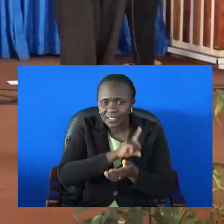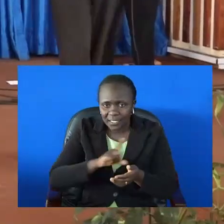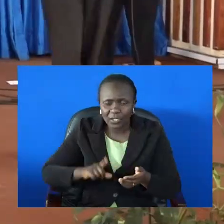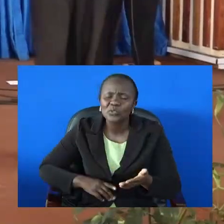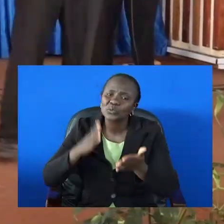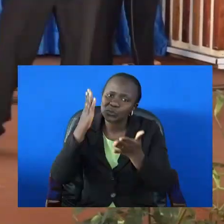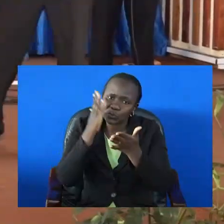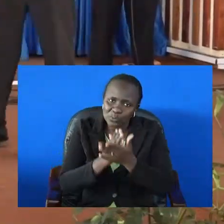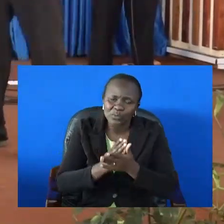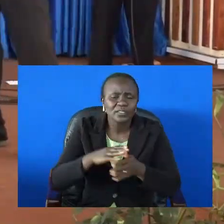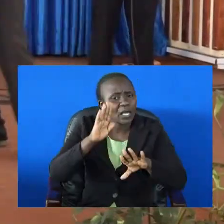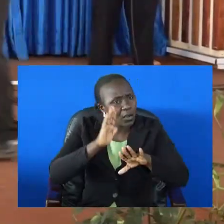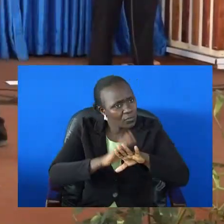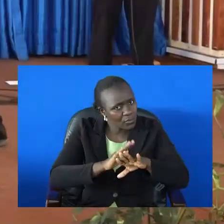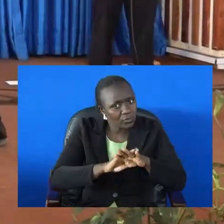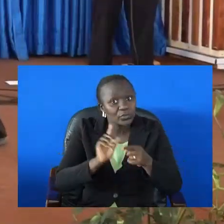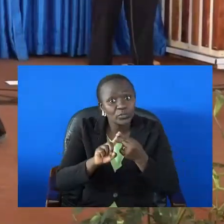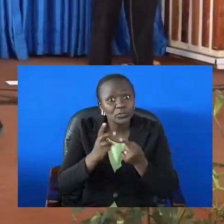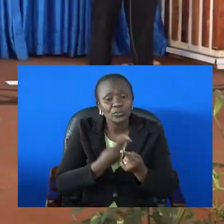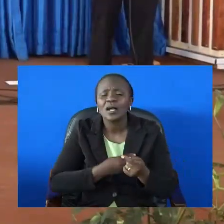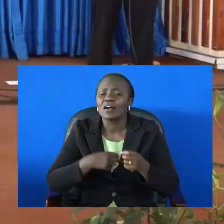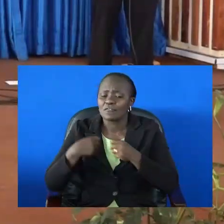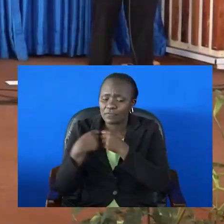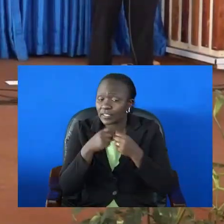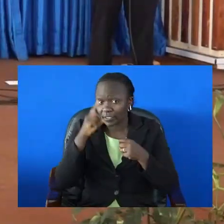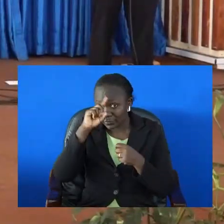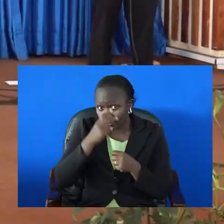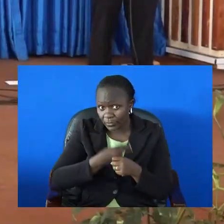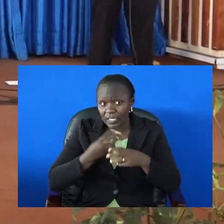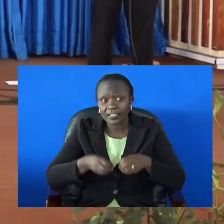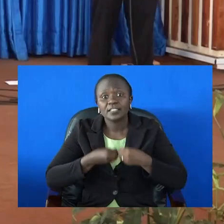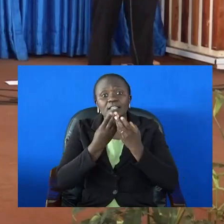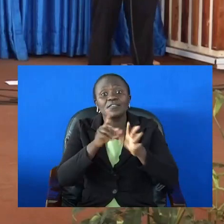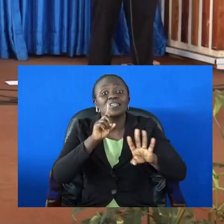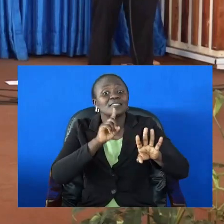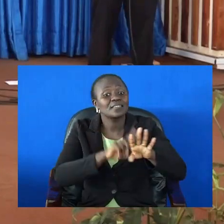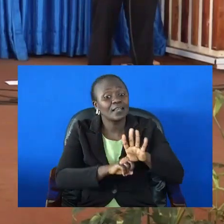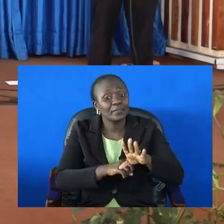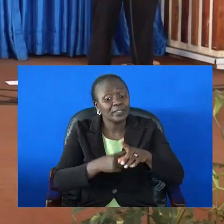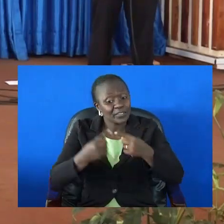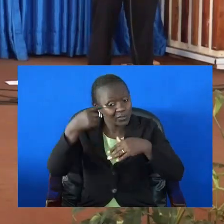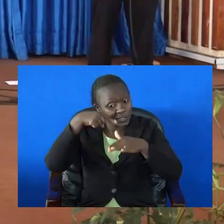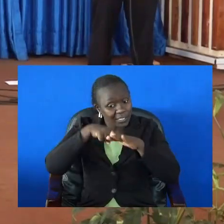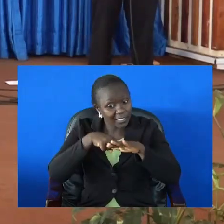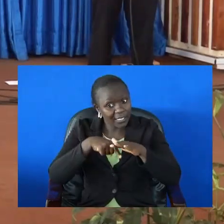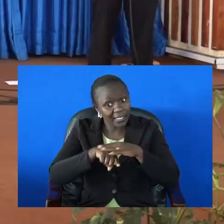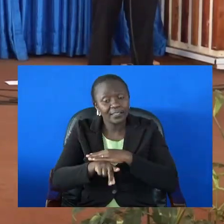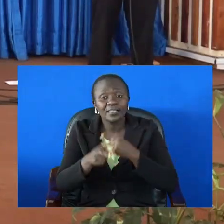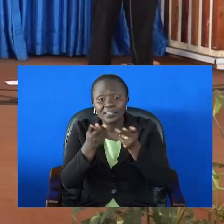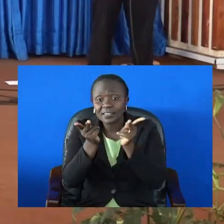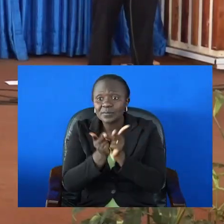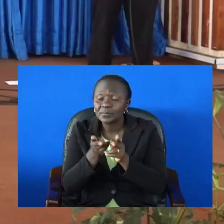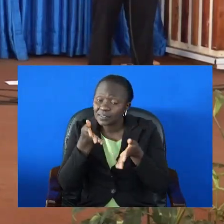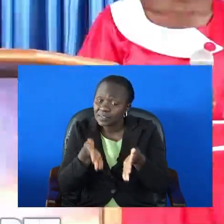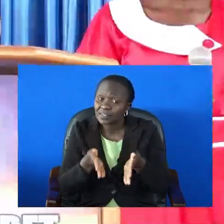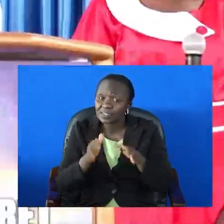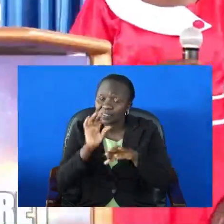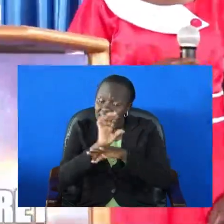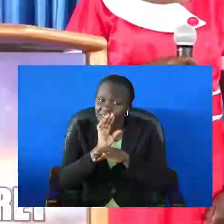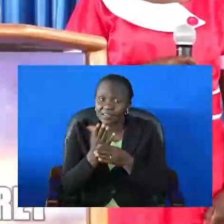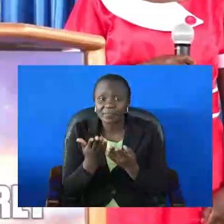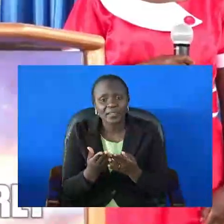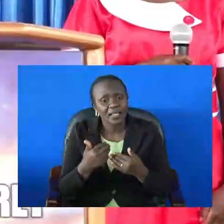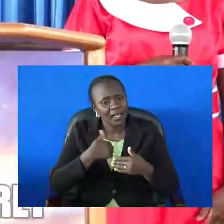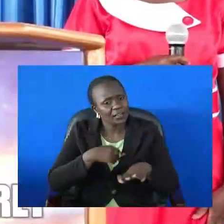sababu hakika yeye amekuwa mwema, ametupigania, ametupa kibali kukua katika maeneo hii siku ya leo. Wacha